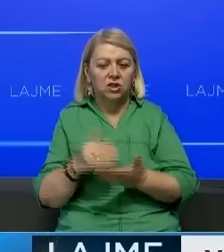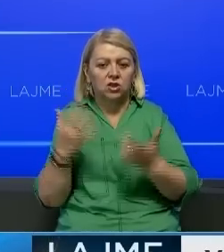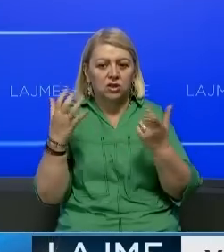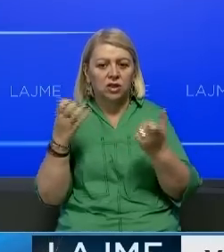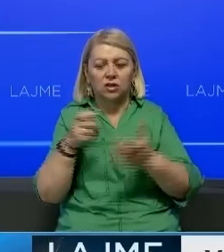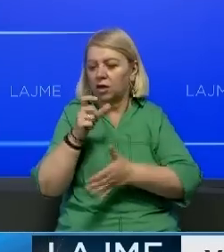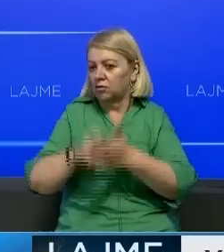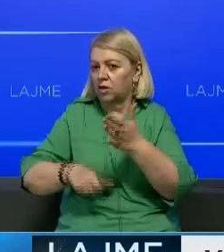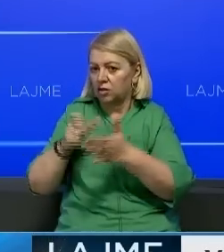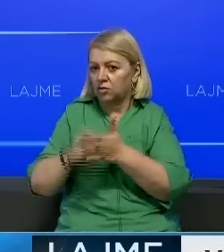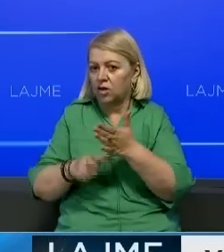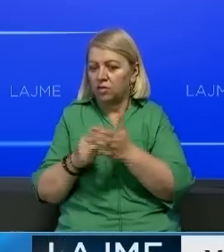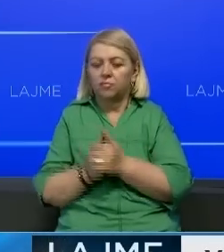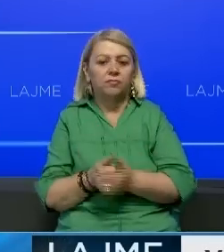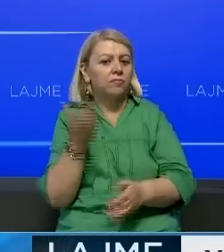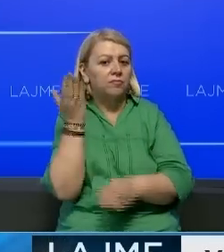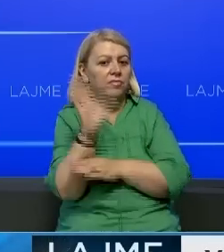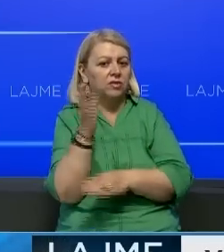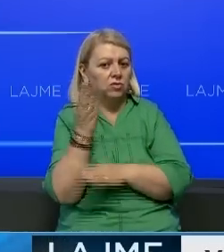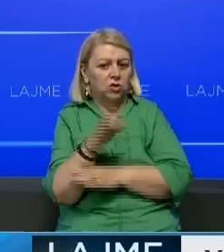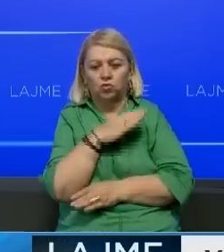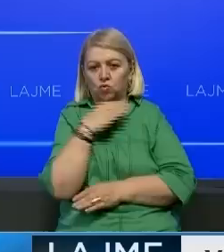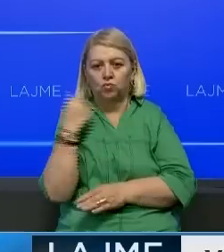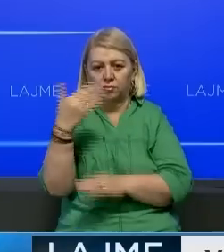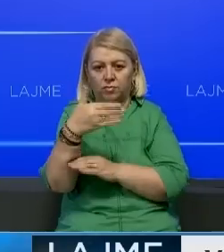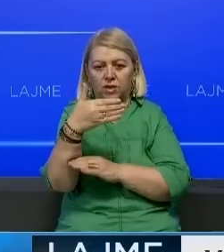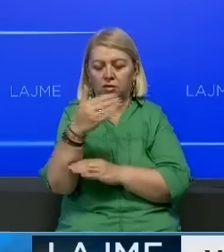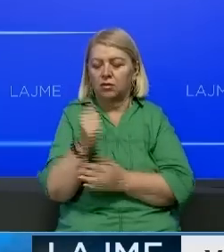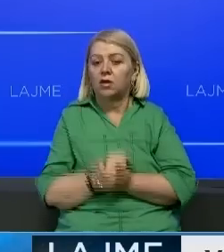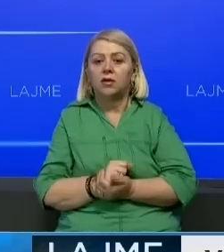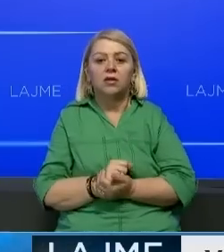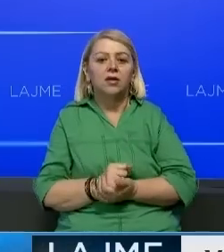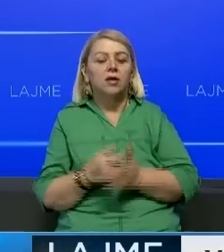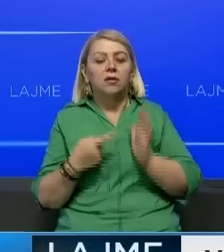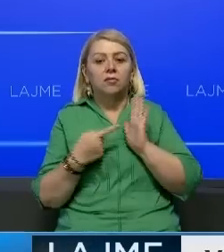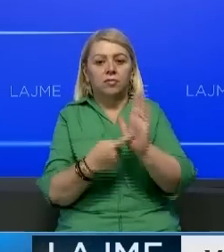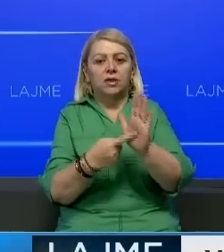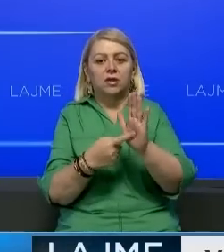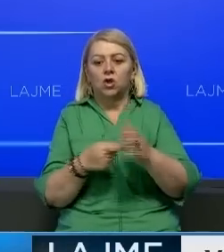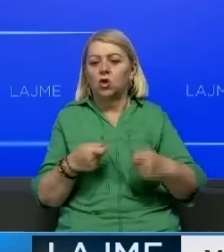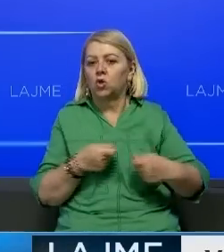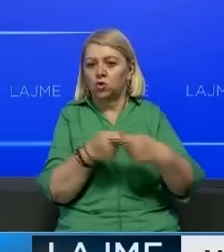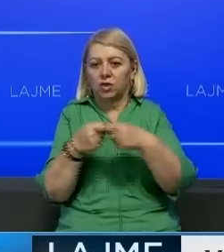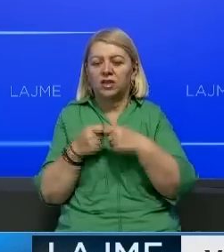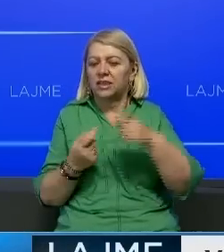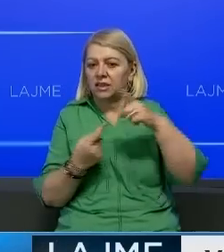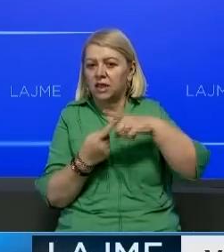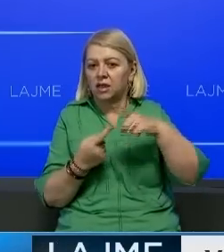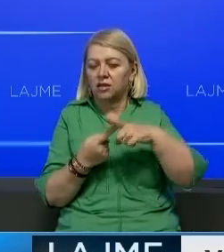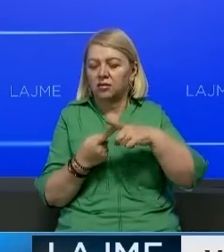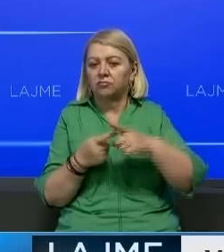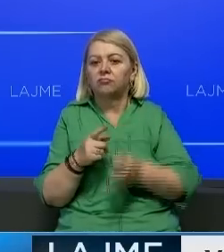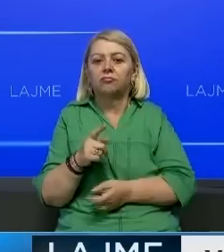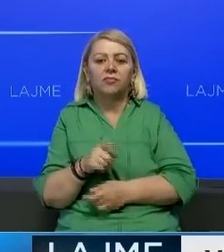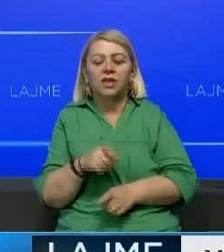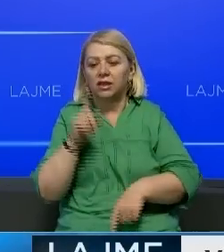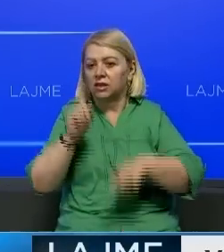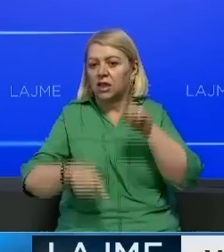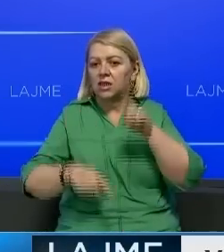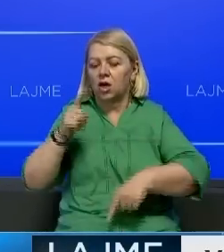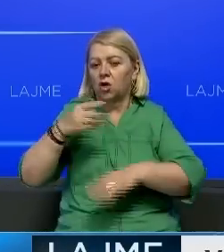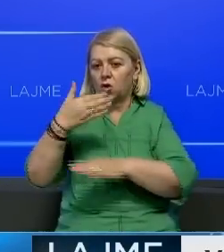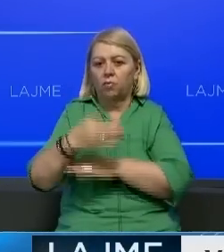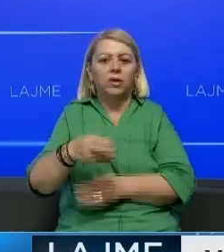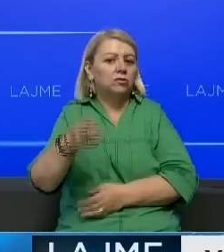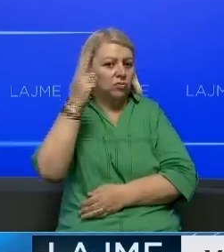115.417 anëtarë dhe përfaqëson mira biznese. Në prezencë të bizneseve shoqatave nga Tajlanda, në mesin e të cilave disa nga kompanitë